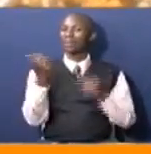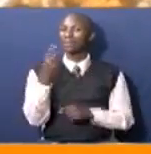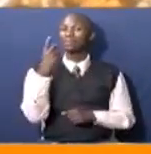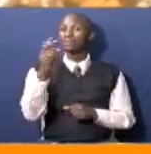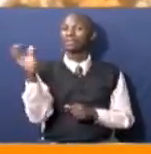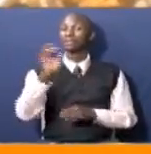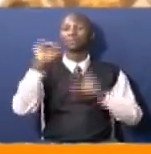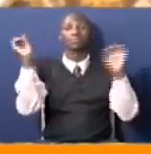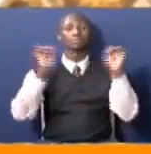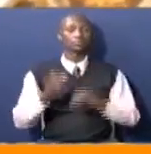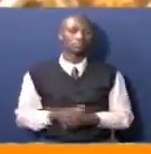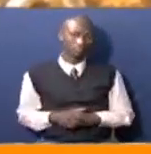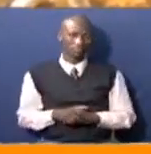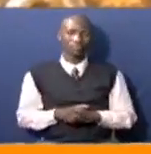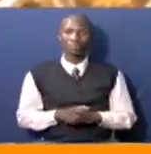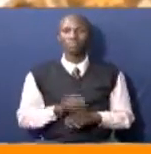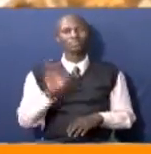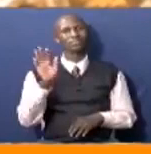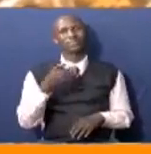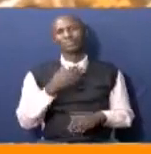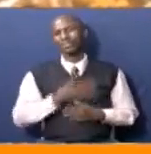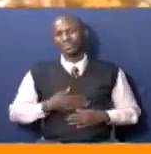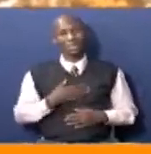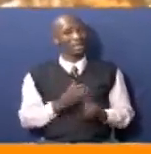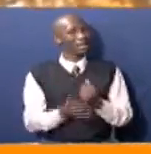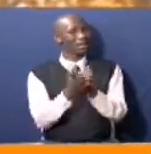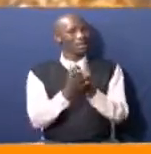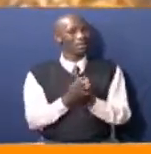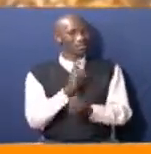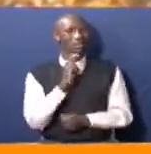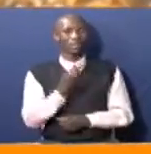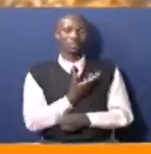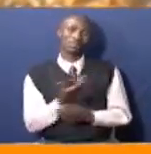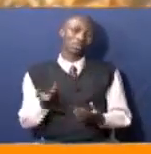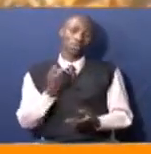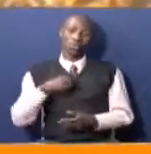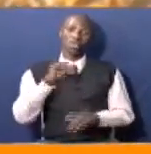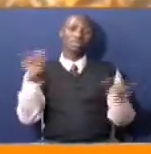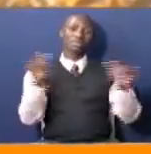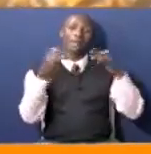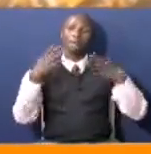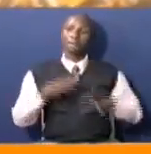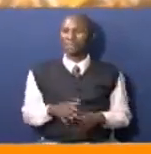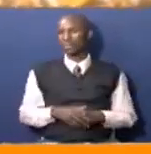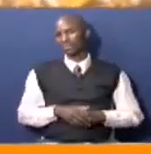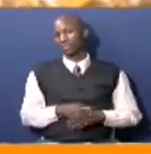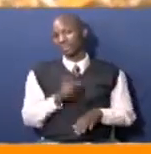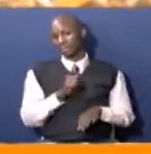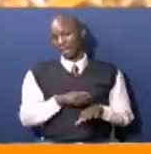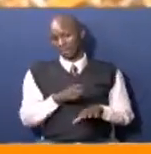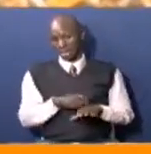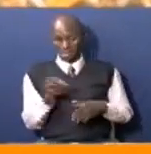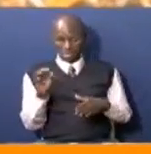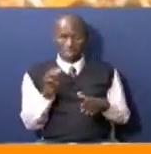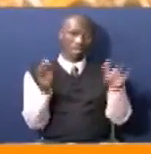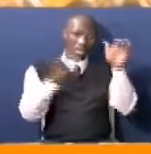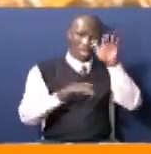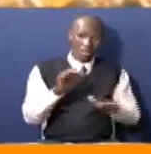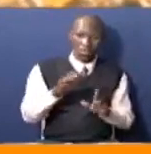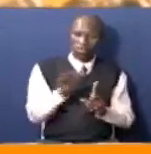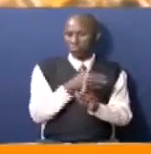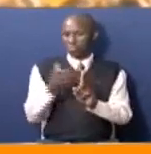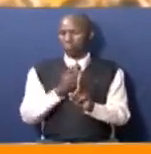na andu mamu the mbosu mwitu yekwe kiyo kito na mwitu mwima na tuyandu na mutu ibaasi ya binda ya kula na mwana mwatu ibaasi ya binda ya kula mwitu